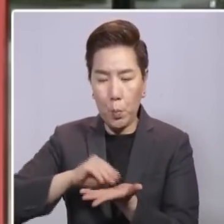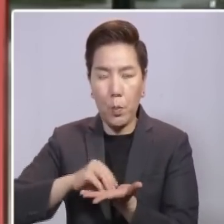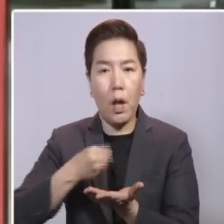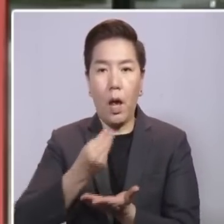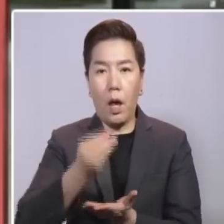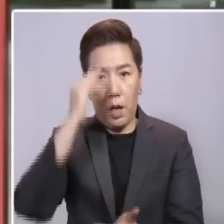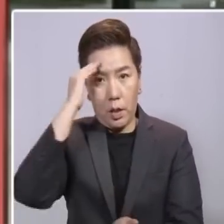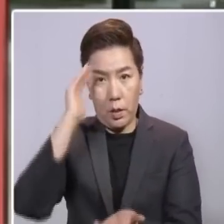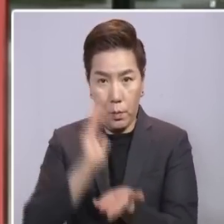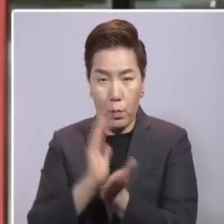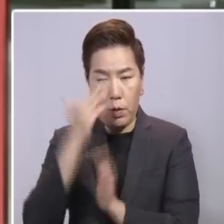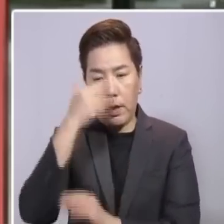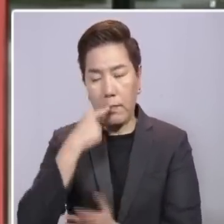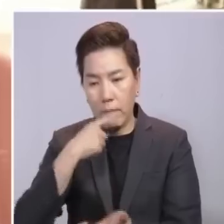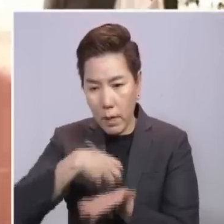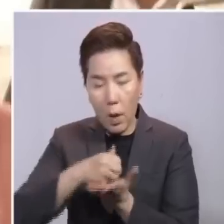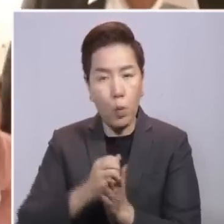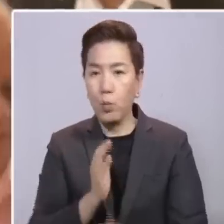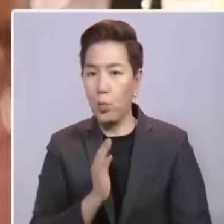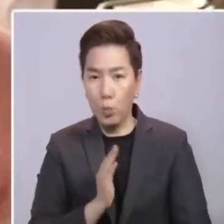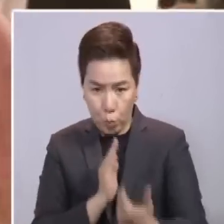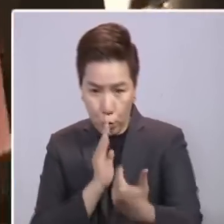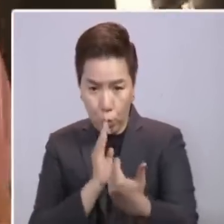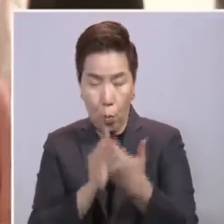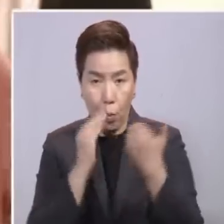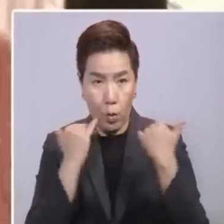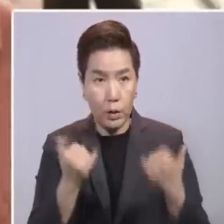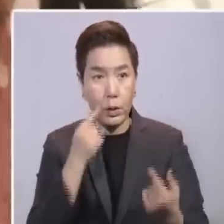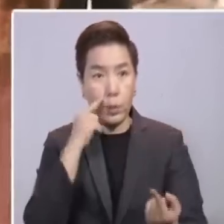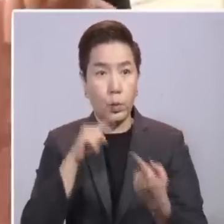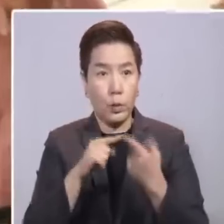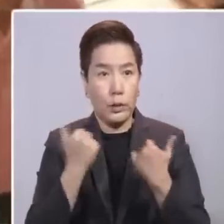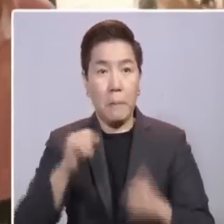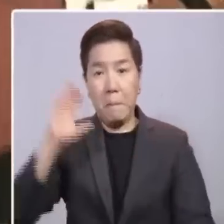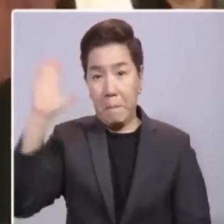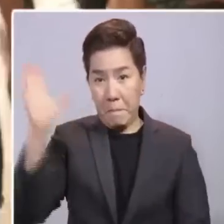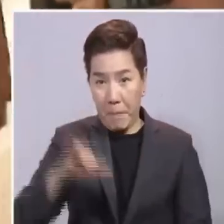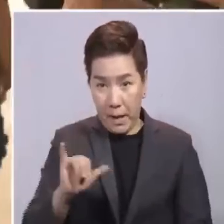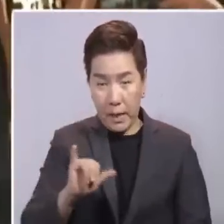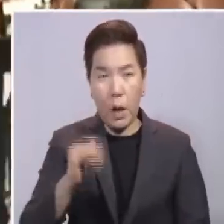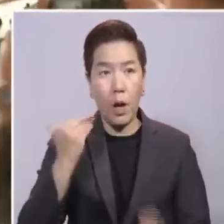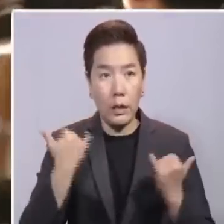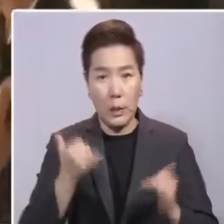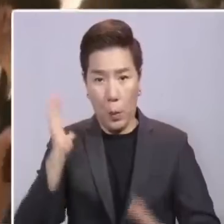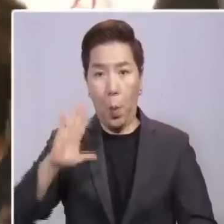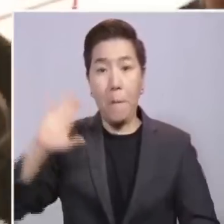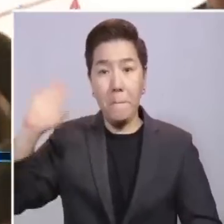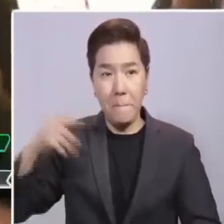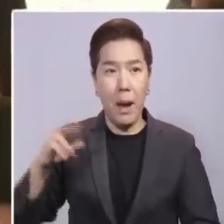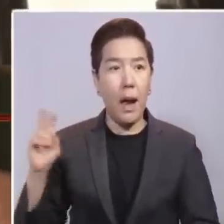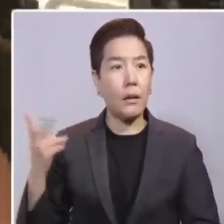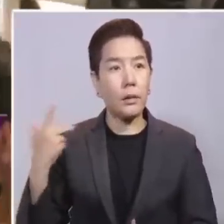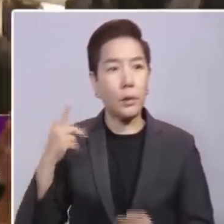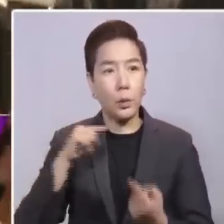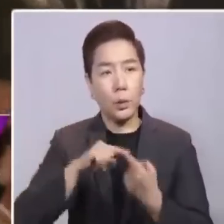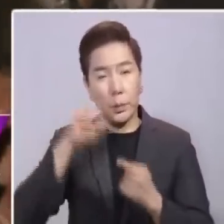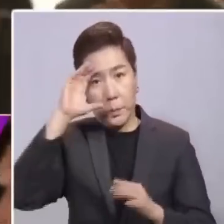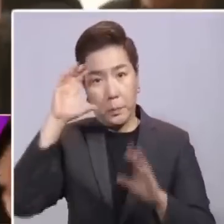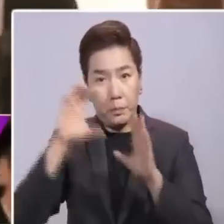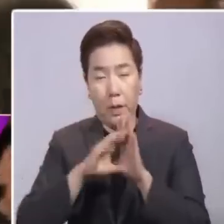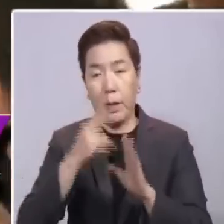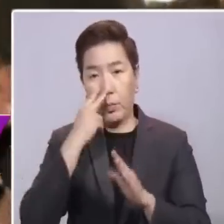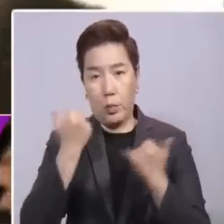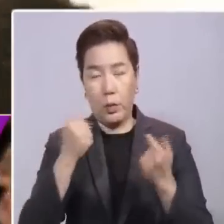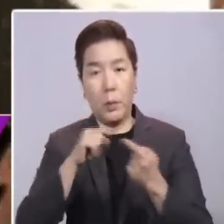างผู้บัญชาการตำรวจแห่งชาติโดยตรงนะครับนี่คือส่วนที่ยังไม่มาวันนี้คนที่มาเนี่ยค่อนข้างมั่นใจเอาไปดูภาพเดี๋ยวไล่เรียงกันไปนะ